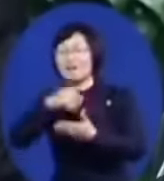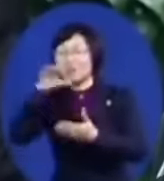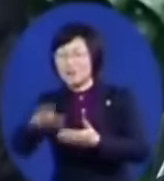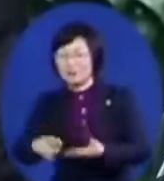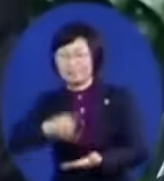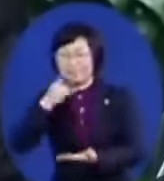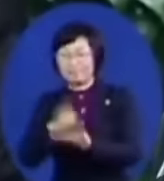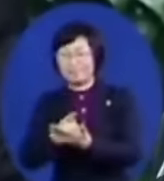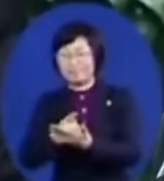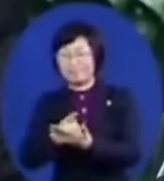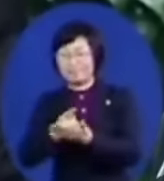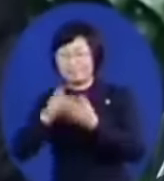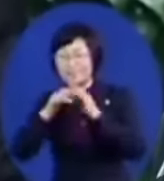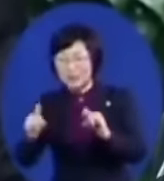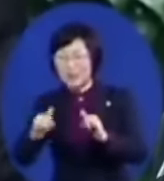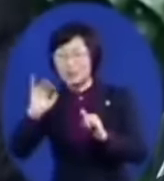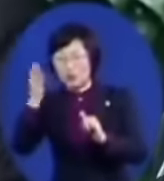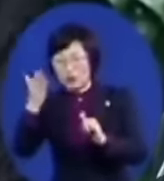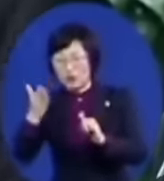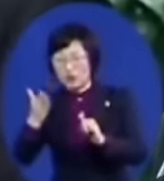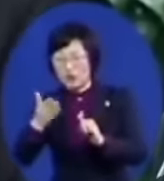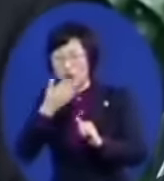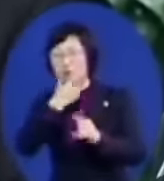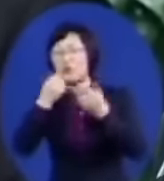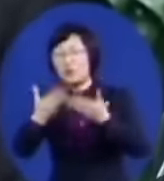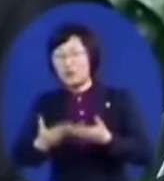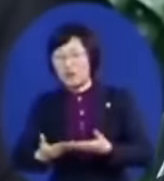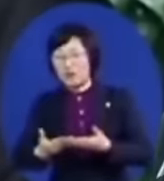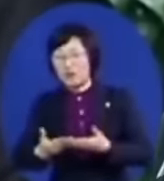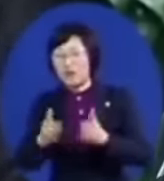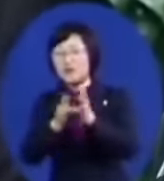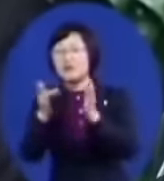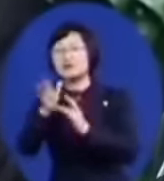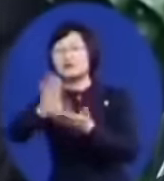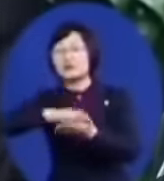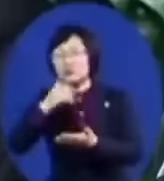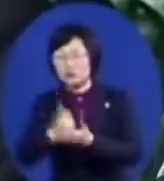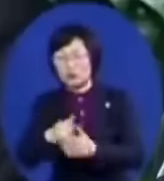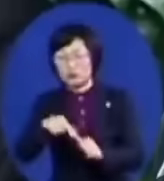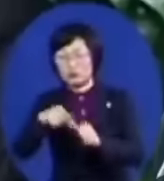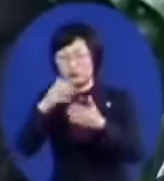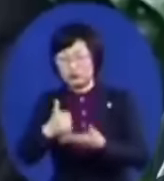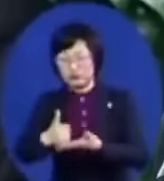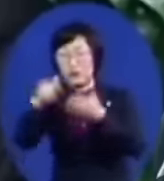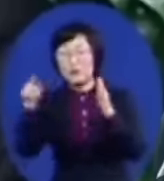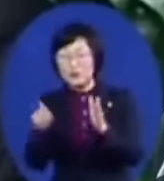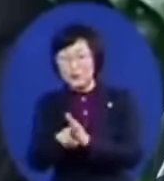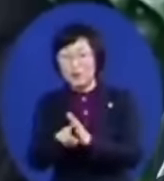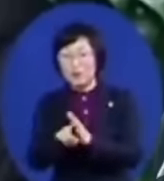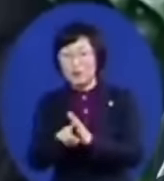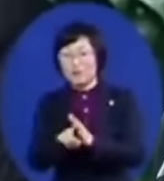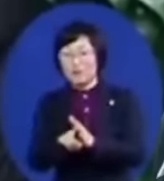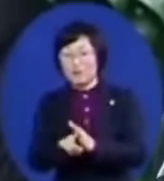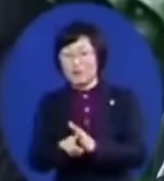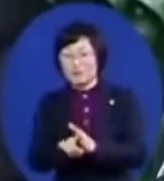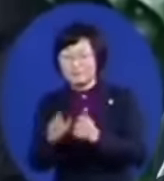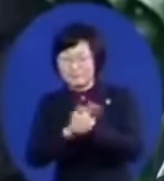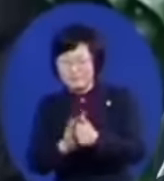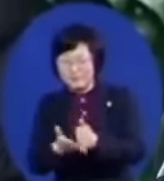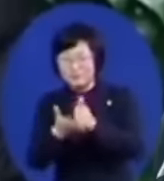의롭다함을 받게 해주시는 것입니다. 하나님의 아들 예수 그리스도를 구주로 믿고